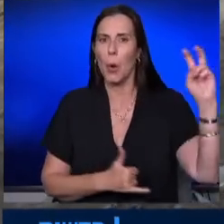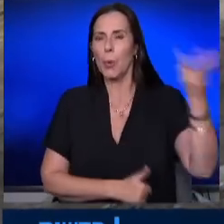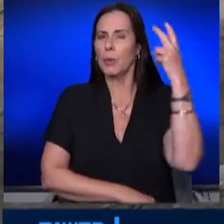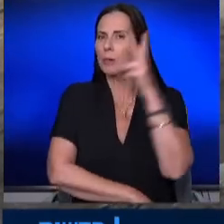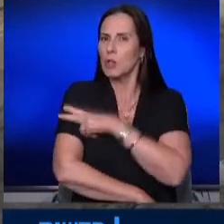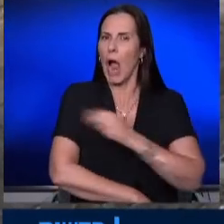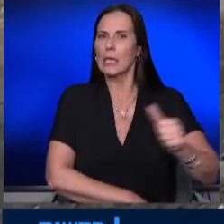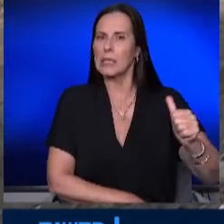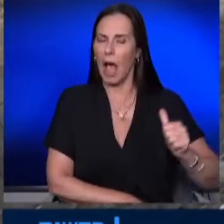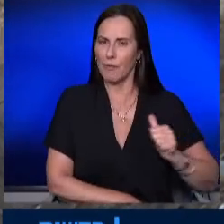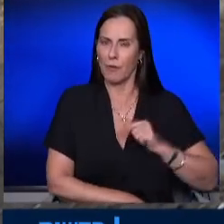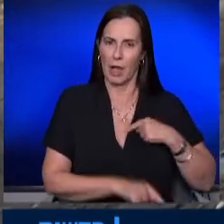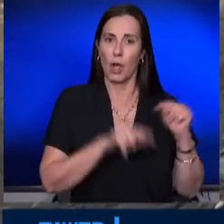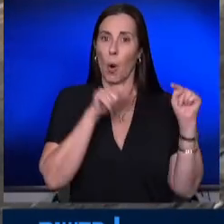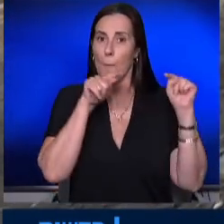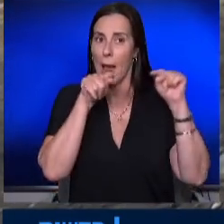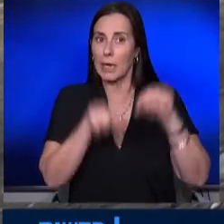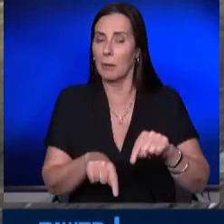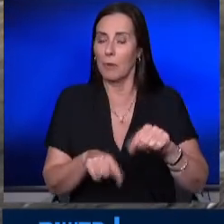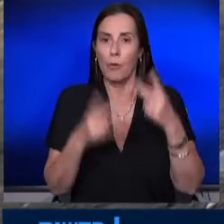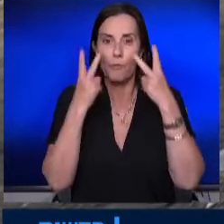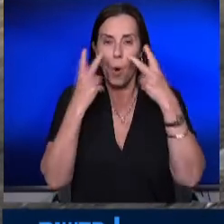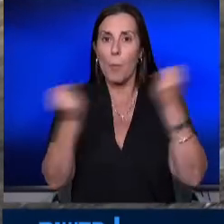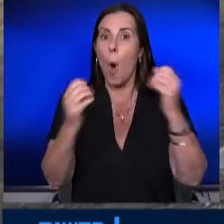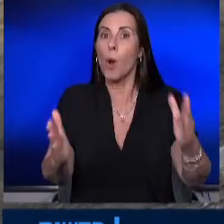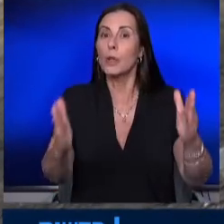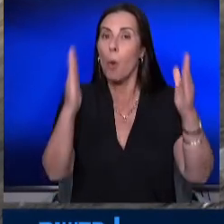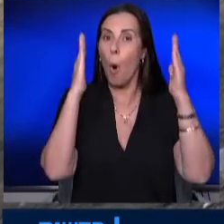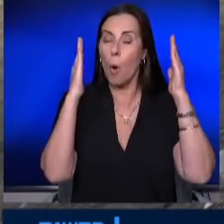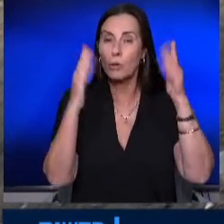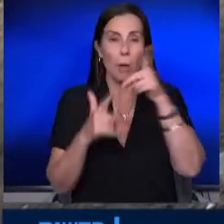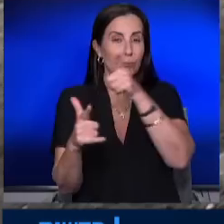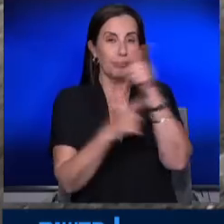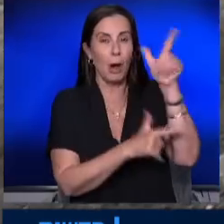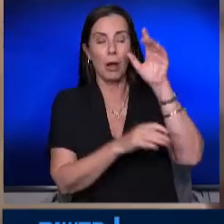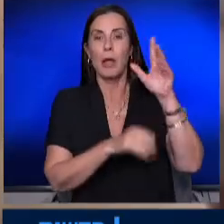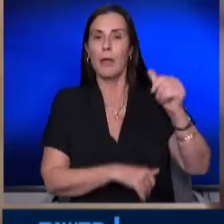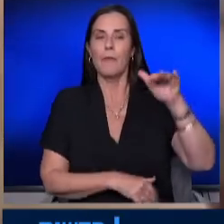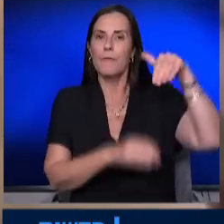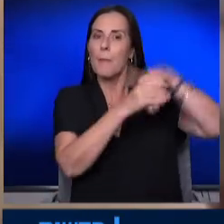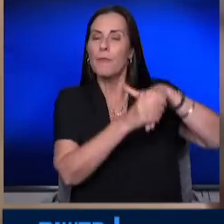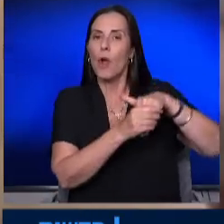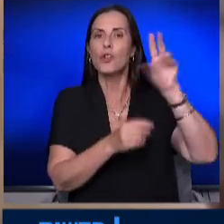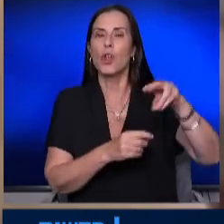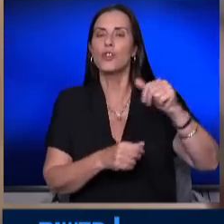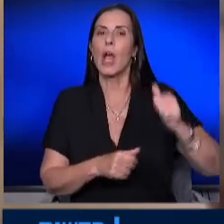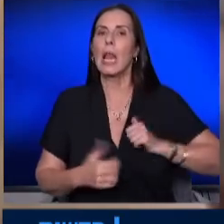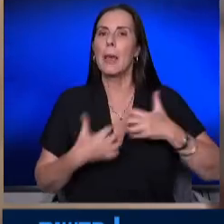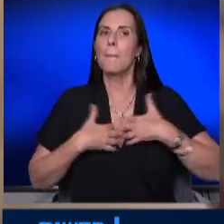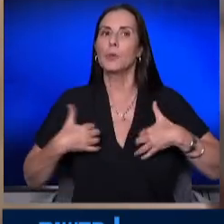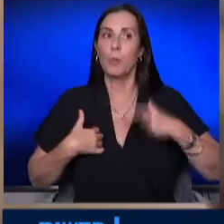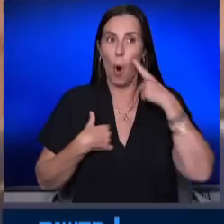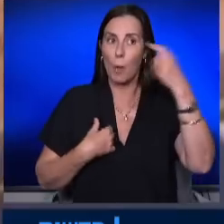למקום, ואז אנחנו מגיעים לזירה ורואים אוטובוס שנפגע מירי וחיילים פצועים. בתיעוד הזה נראה רכב הטנדר